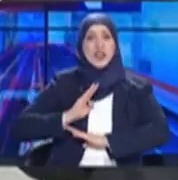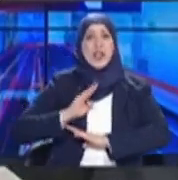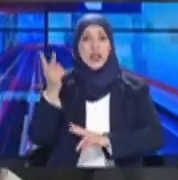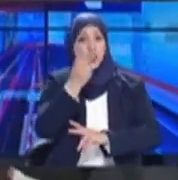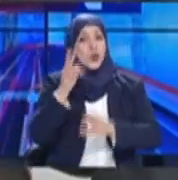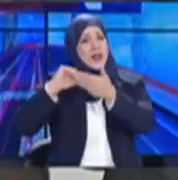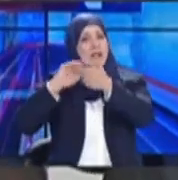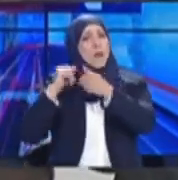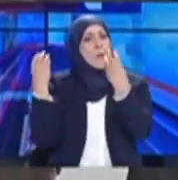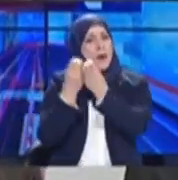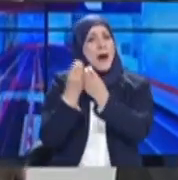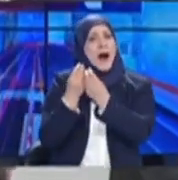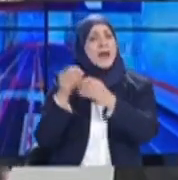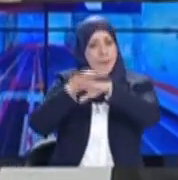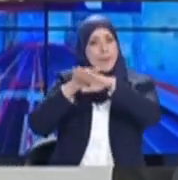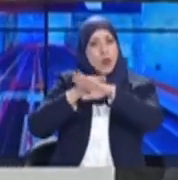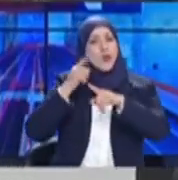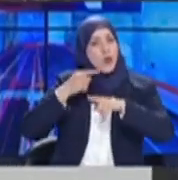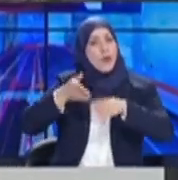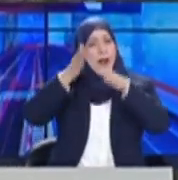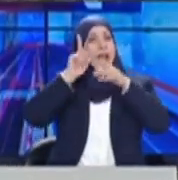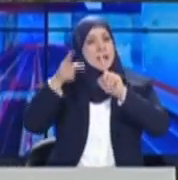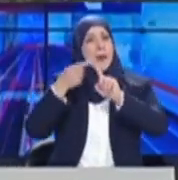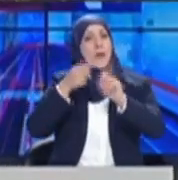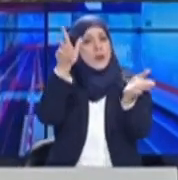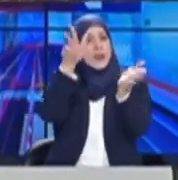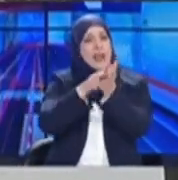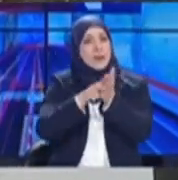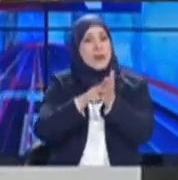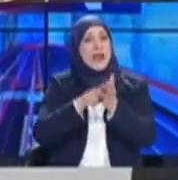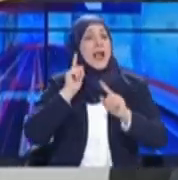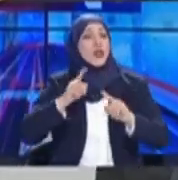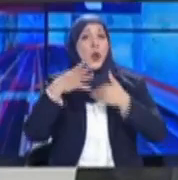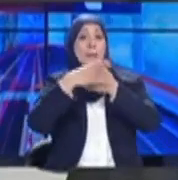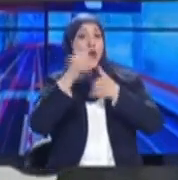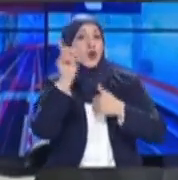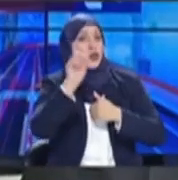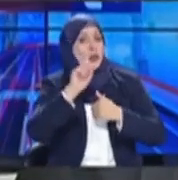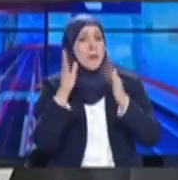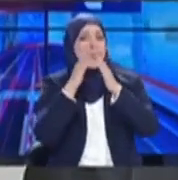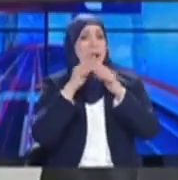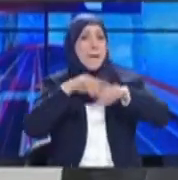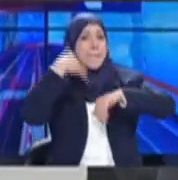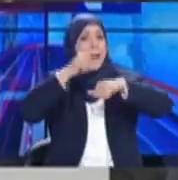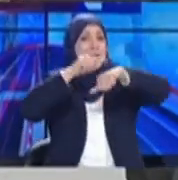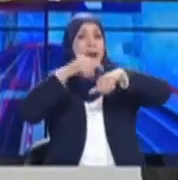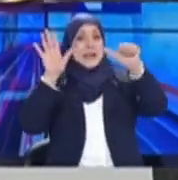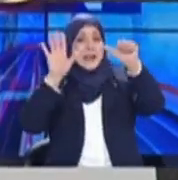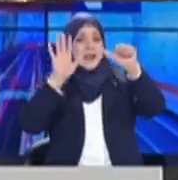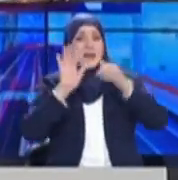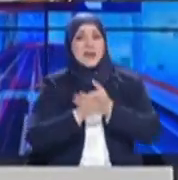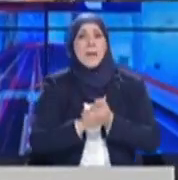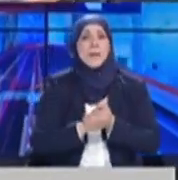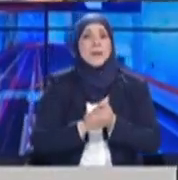مشتركه اه تسهر على حسن تطبيق حظر التجول بكامل ولايه القصرين بنظرها الامن